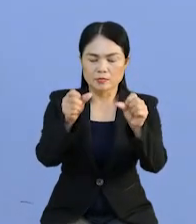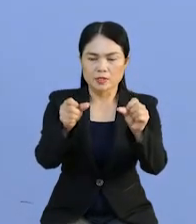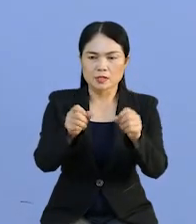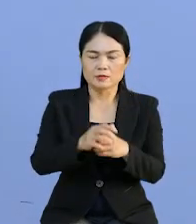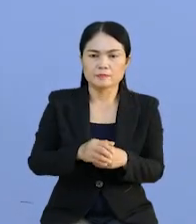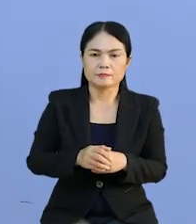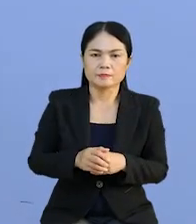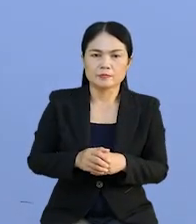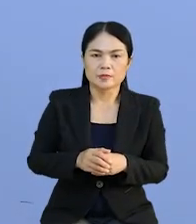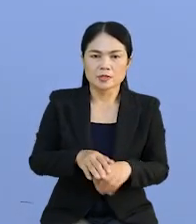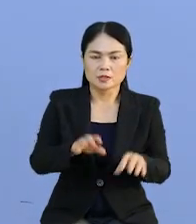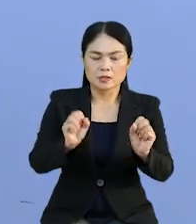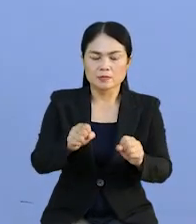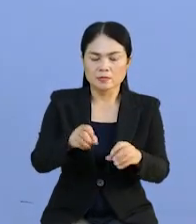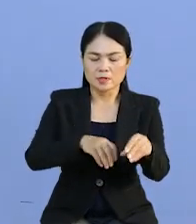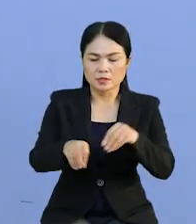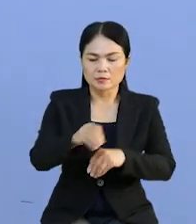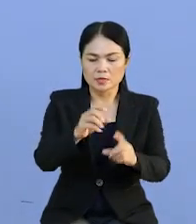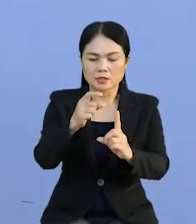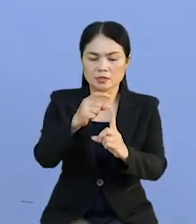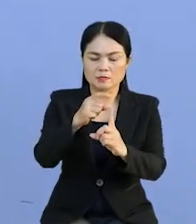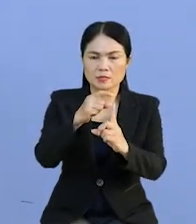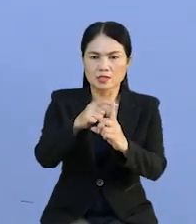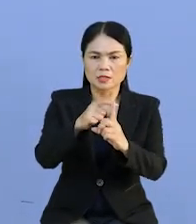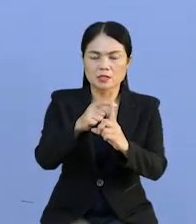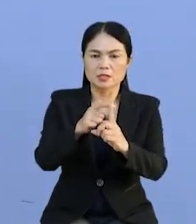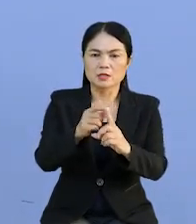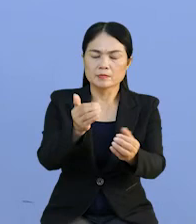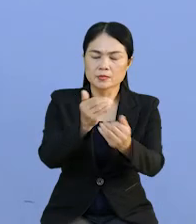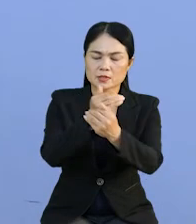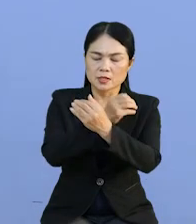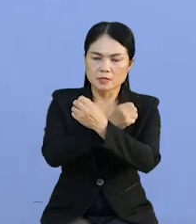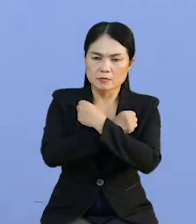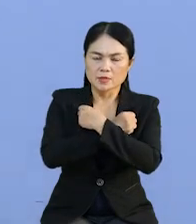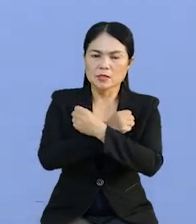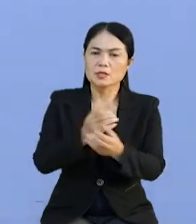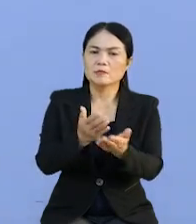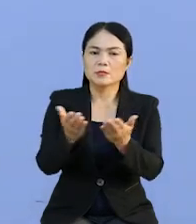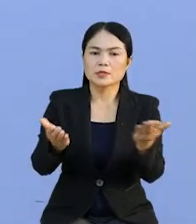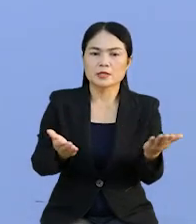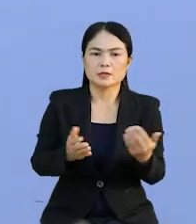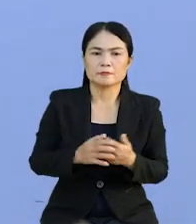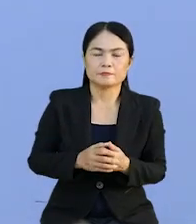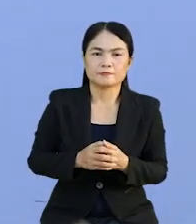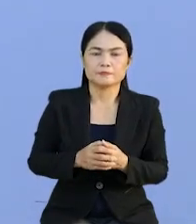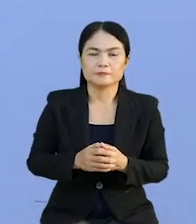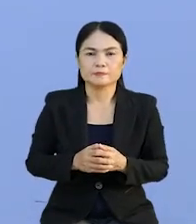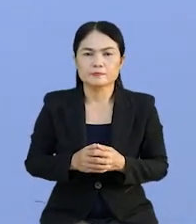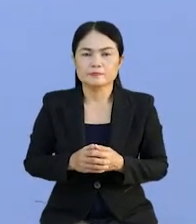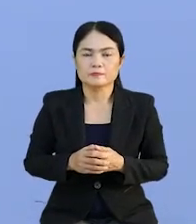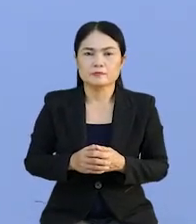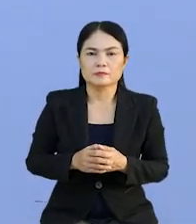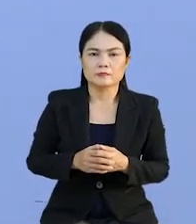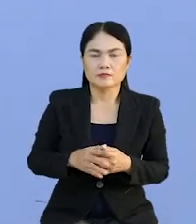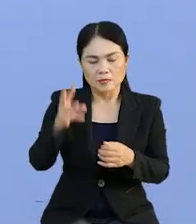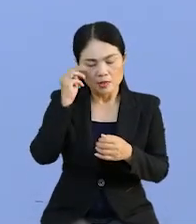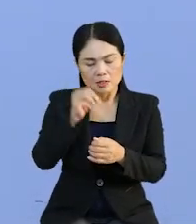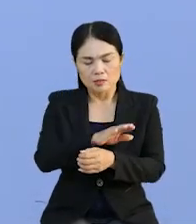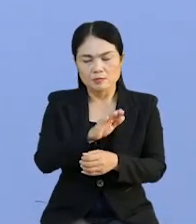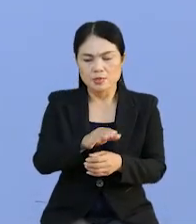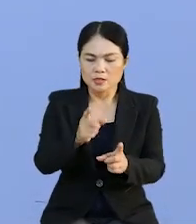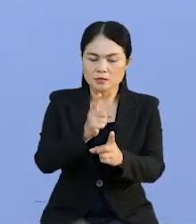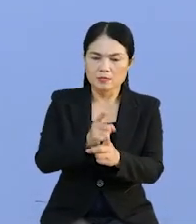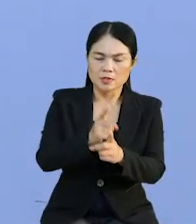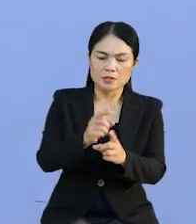ទណាគឺយើងអាចចំនួនដោយពាក្យថាស្នេហាយ៉ាងម៉េចដែរកូនបាទណាលោកគ្រូសង្ឃឹមថាកូន